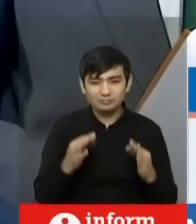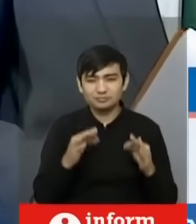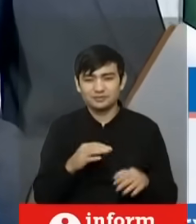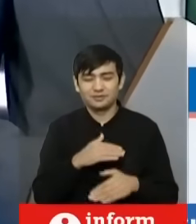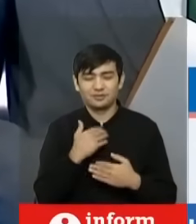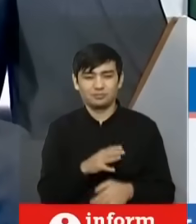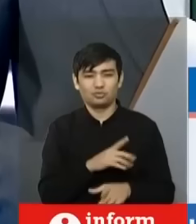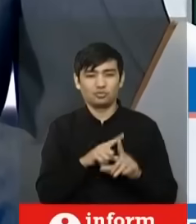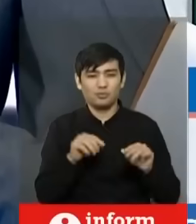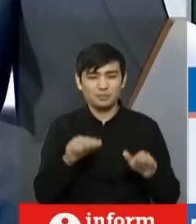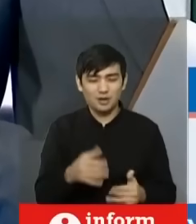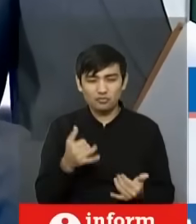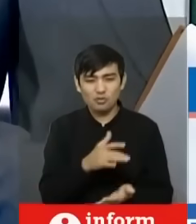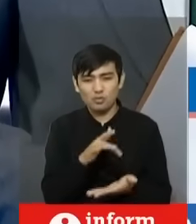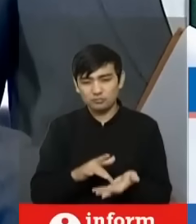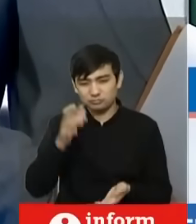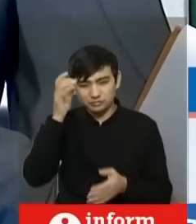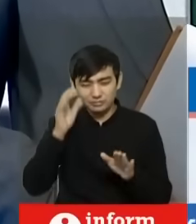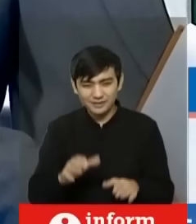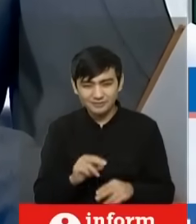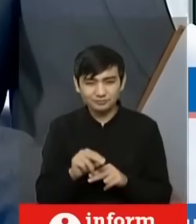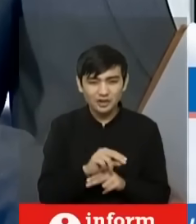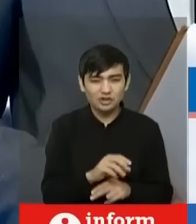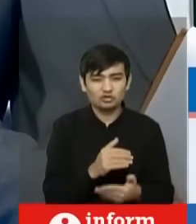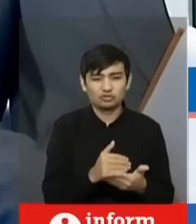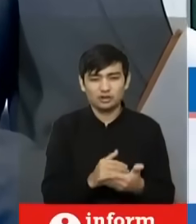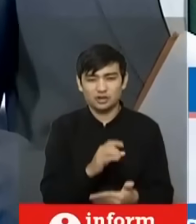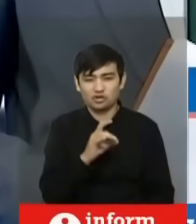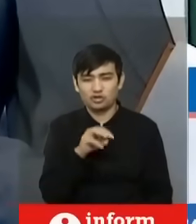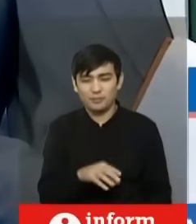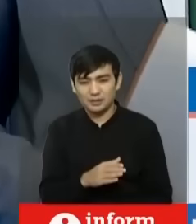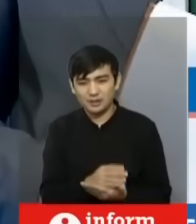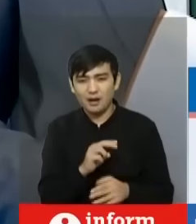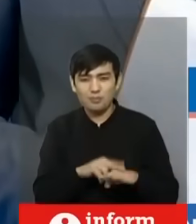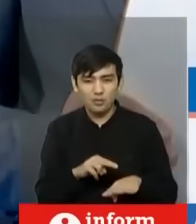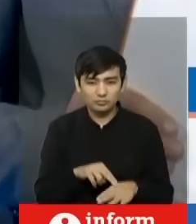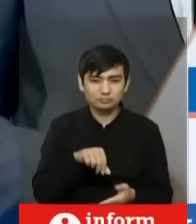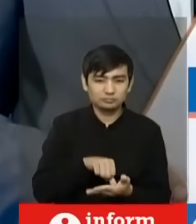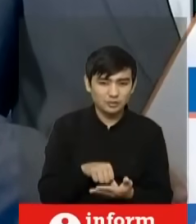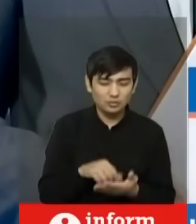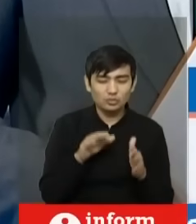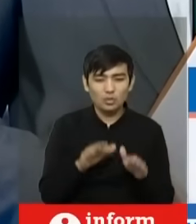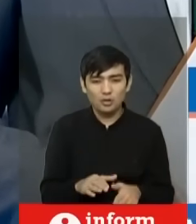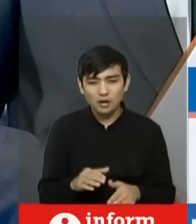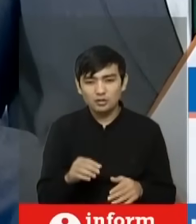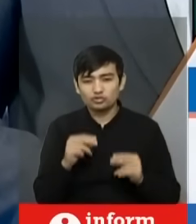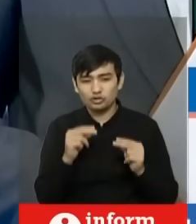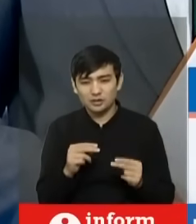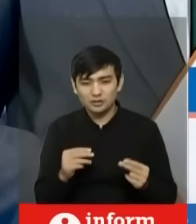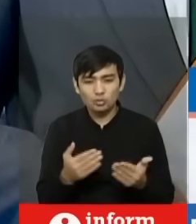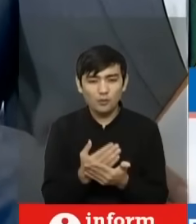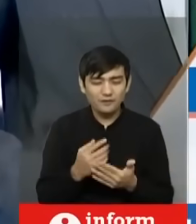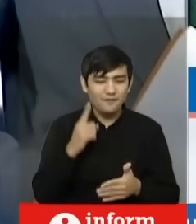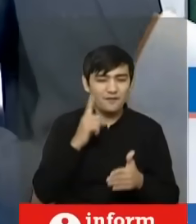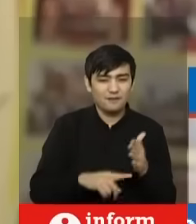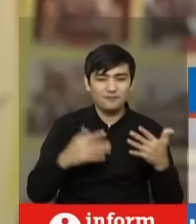жібермепті. Бүгін қаладағы білім беру мекемелері штаттық режимде жұмыс істеп жатыр, ал полицейлер жұртты тек ресми ақпаратқа ғана сенуге